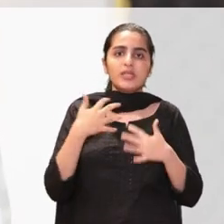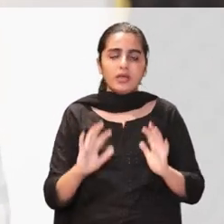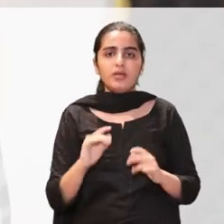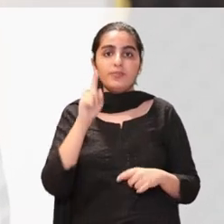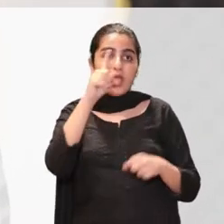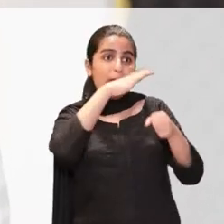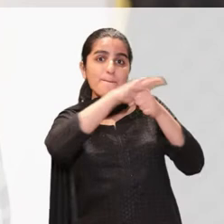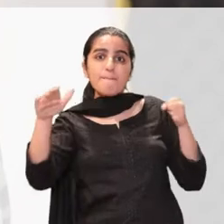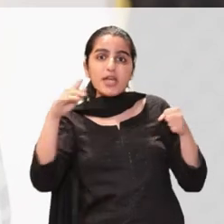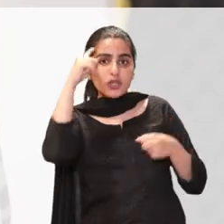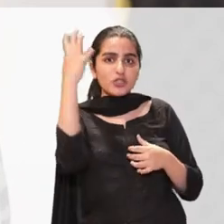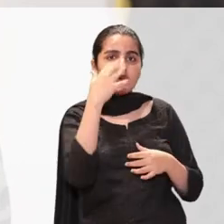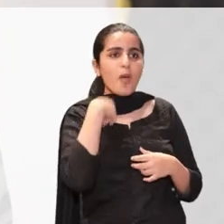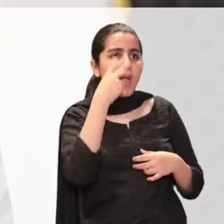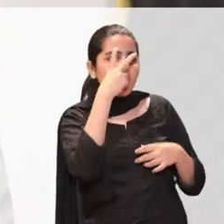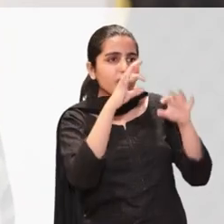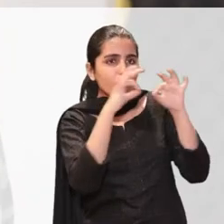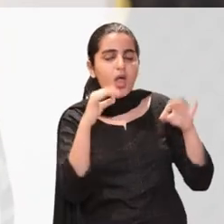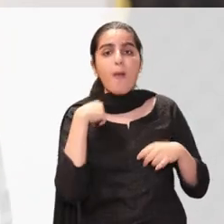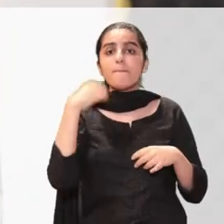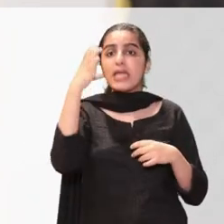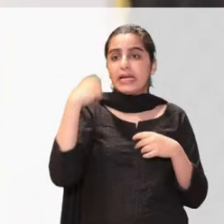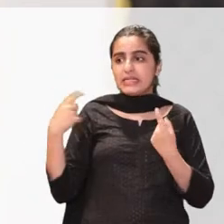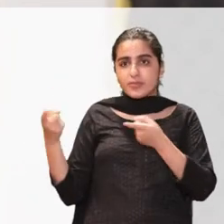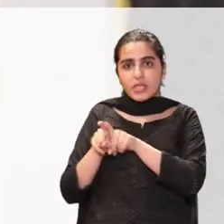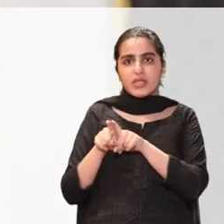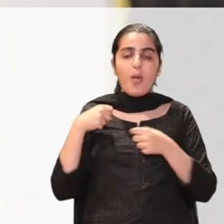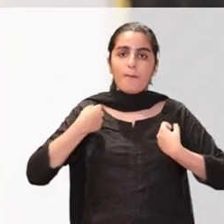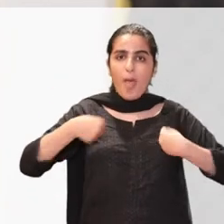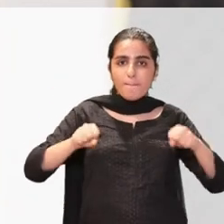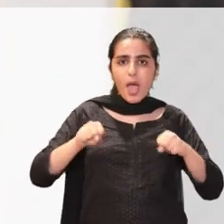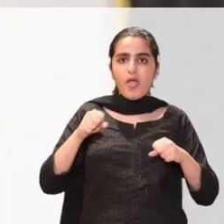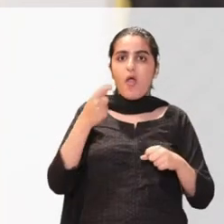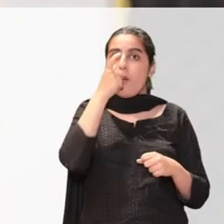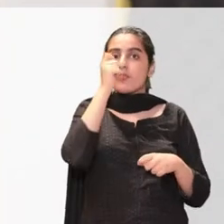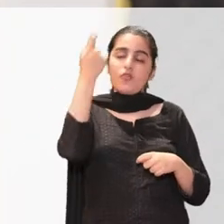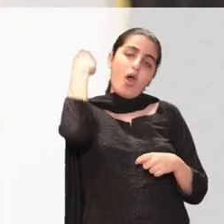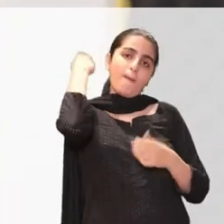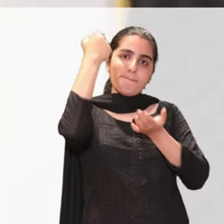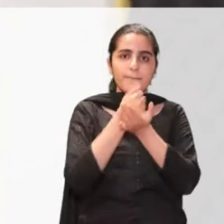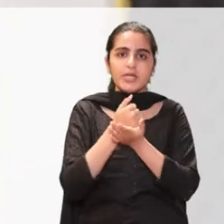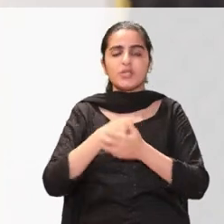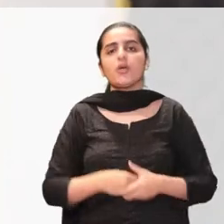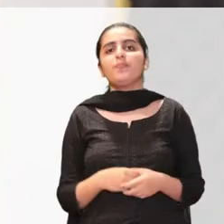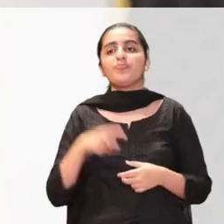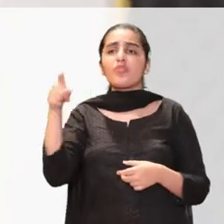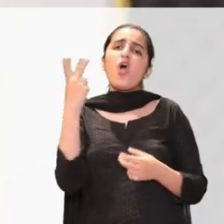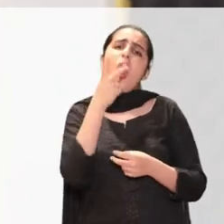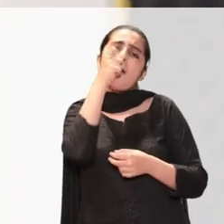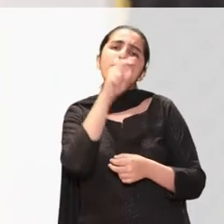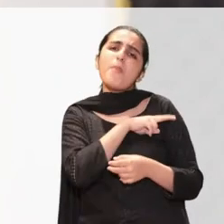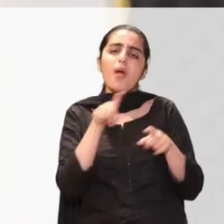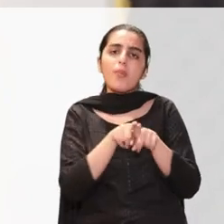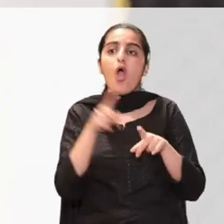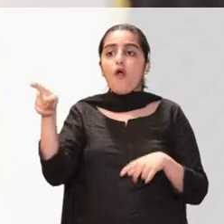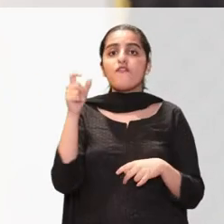बाइक चलाते हुए नाराज हो गया मुझसे किसी बात पर बहस हुई वह निरत मैंने रुड़की ब्लॉक उधर मैंने कोई रात एक जग ढूंढता मेरे भाई करो